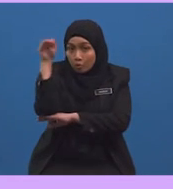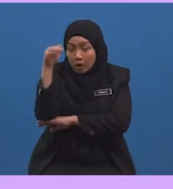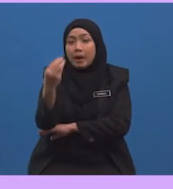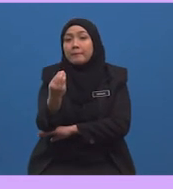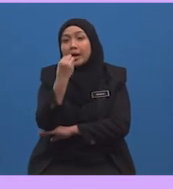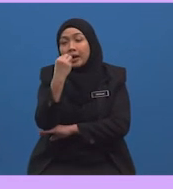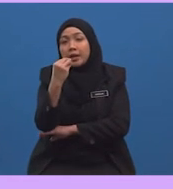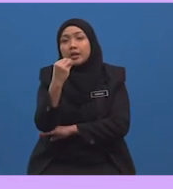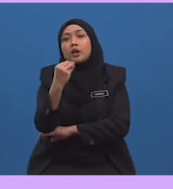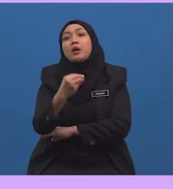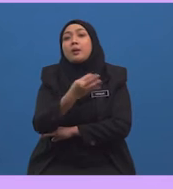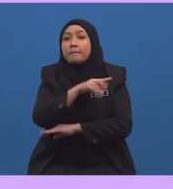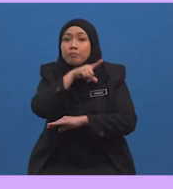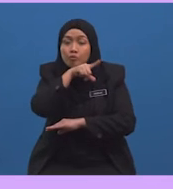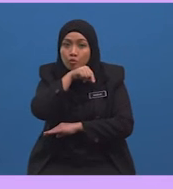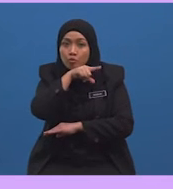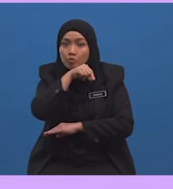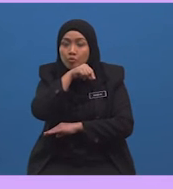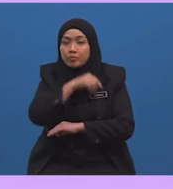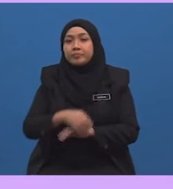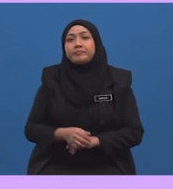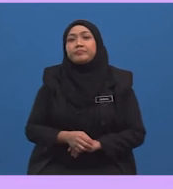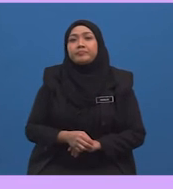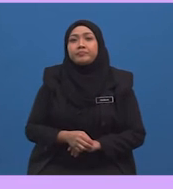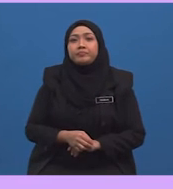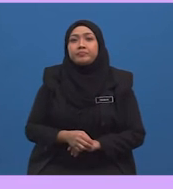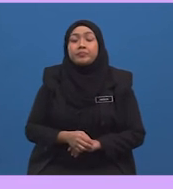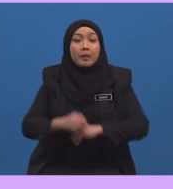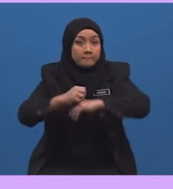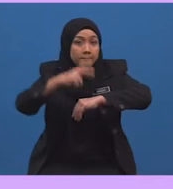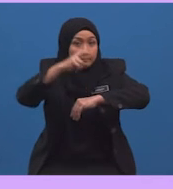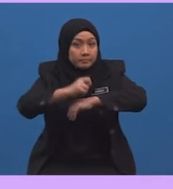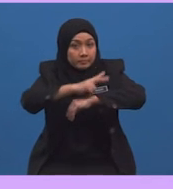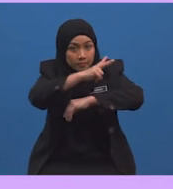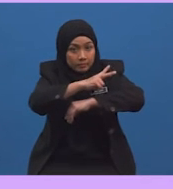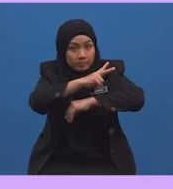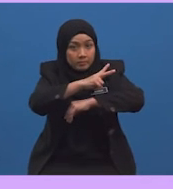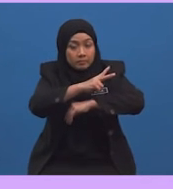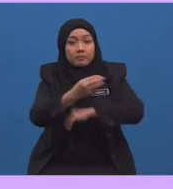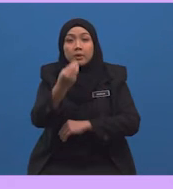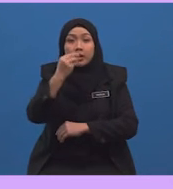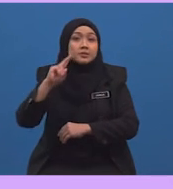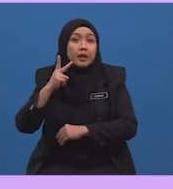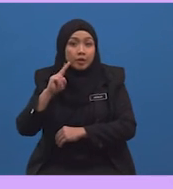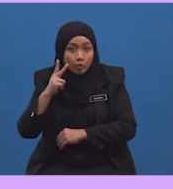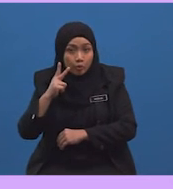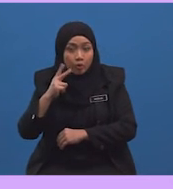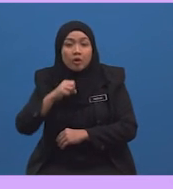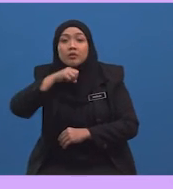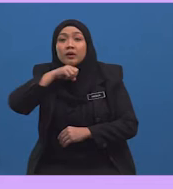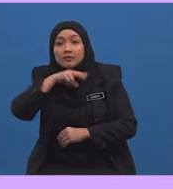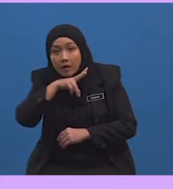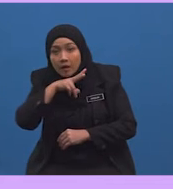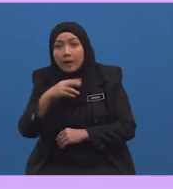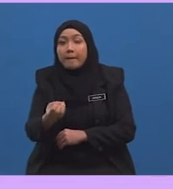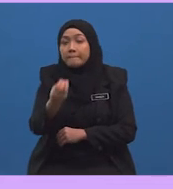Rantai makanan yang terakhir, di mana kubis dimakan oleh belalang dan seterusnya dimakan oleh katak